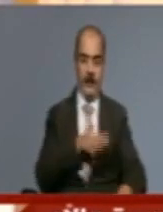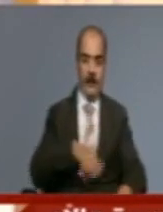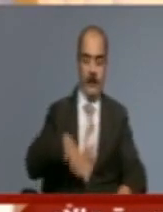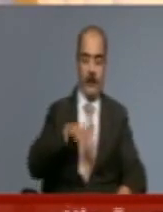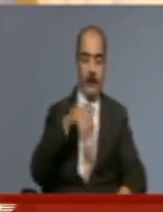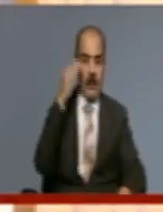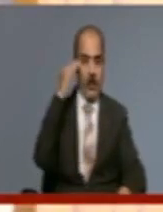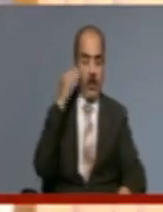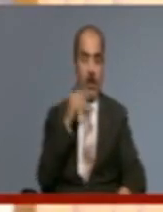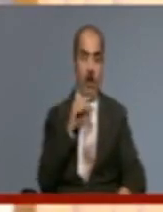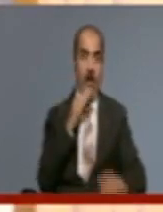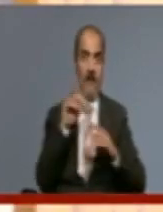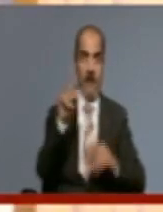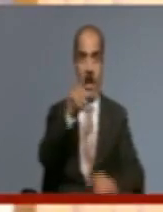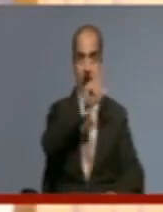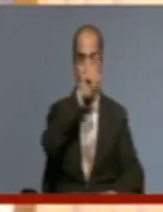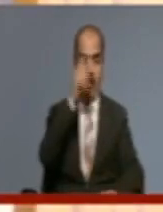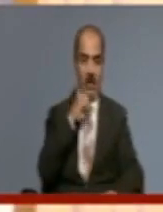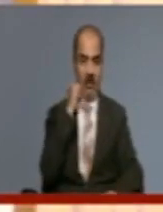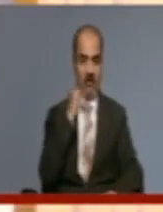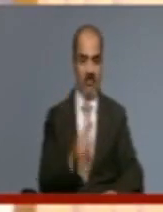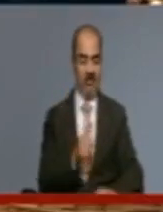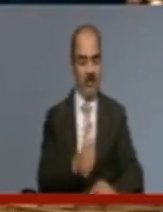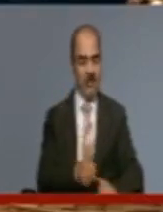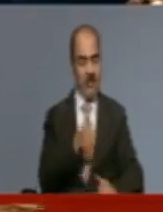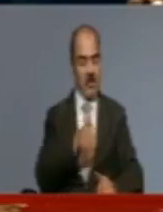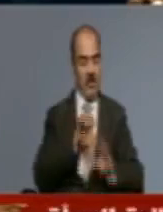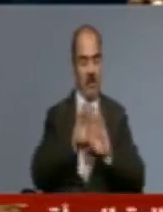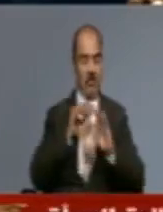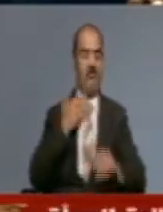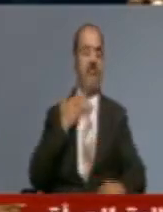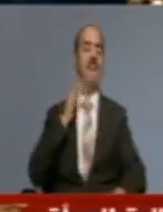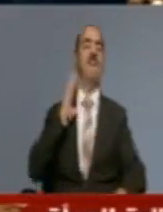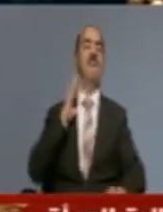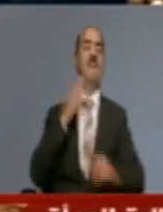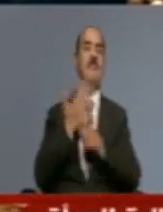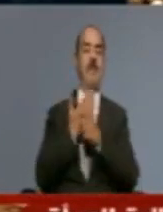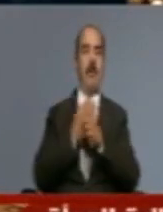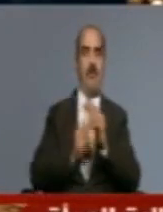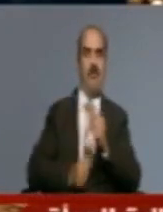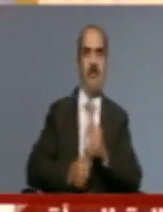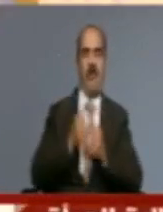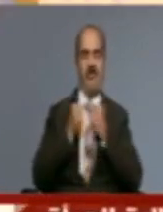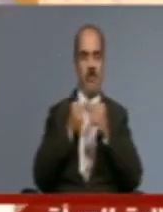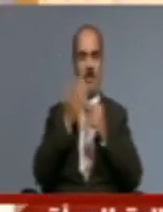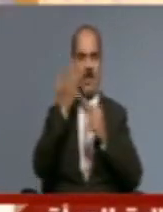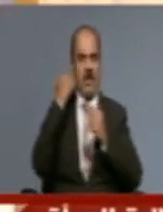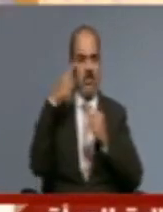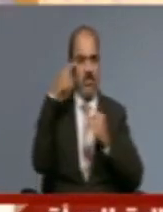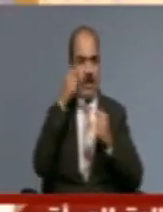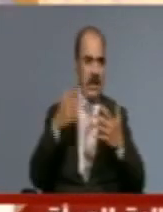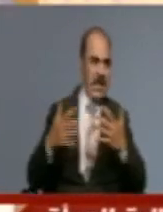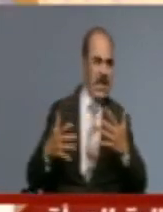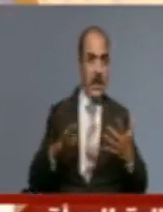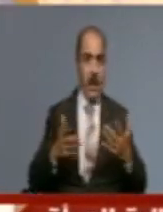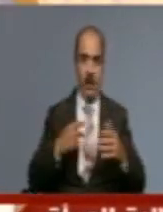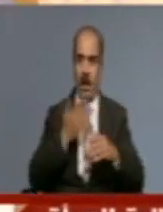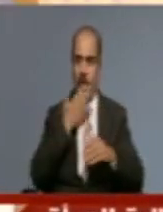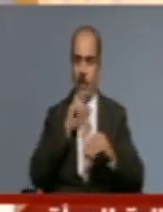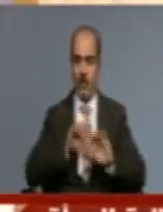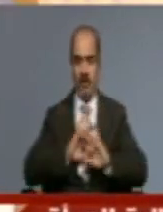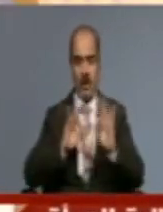أمام العالم بما تحقق لها من إنجازات، من كسر حواجز زجاجية للوصول إلى مواقع اتخاذ